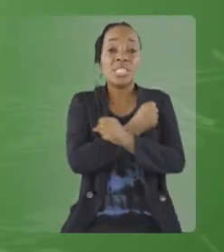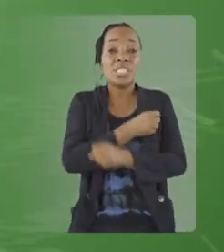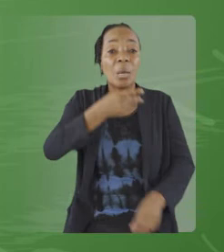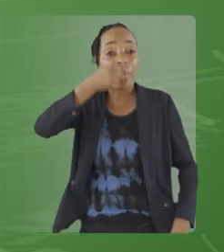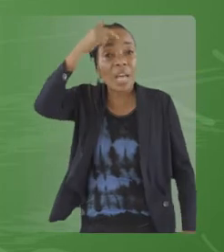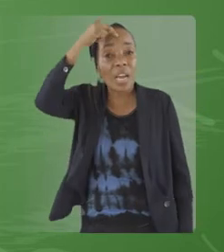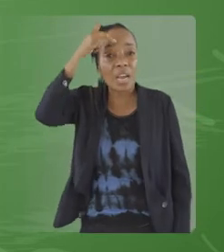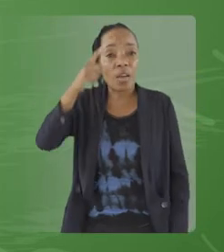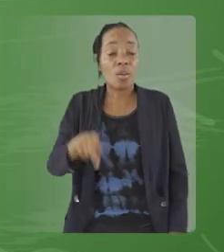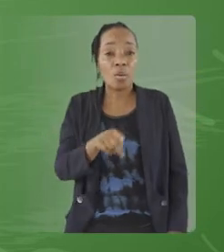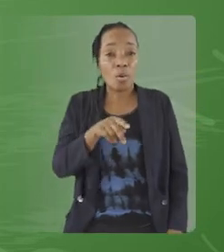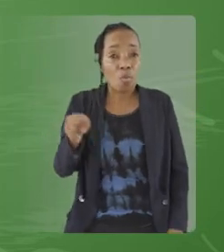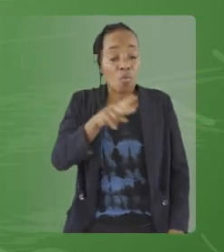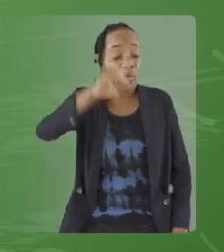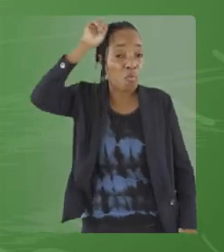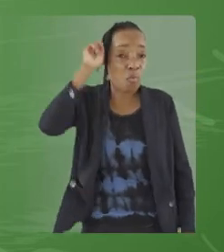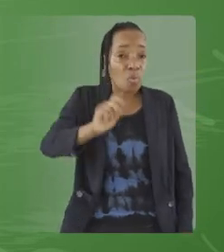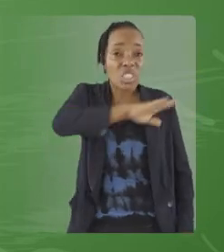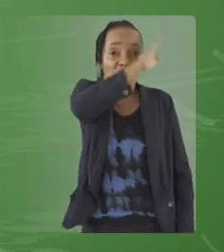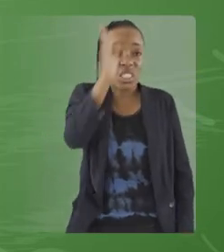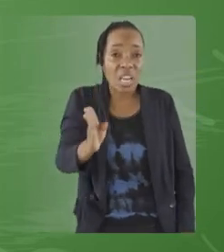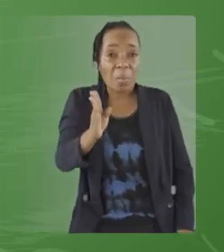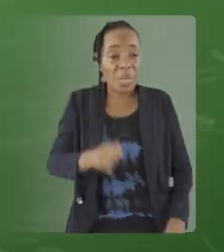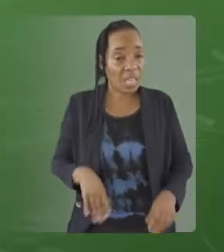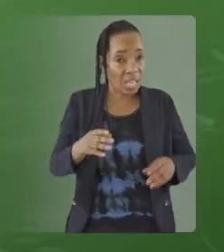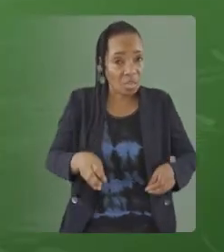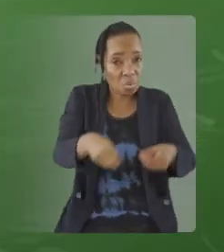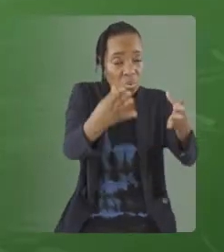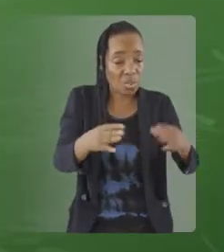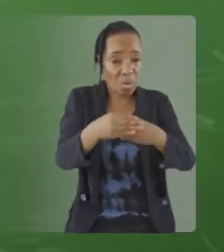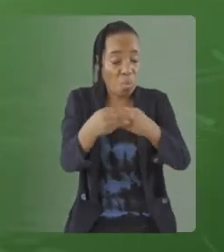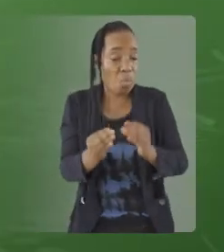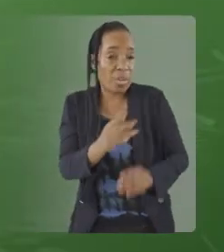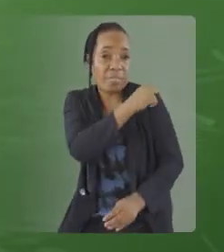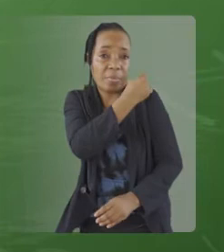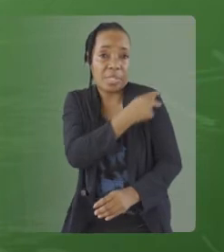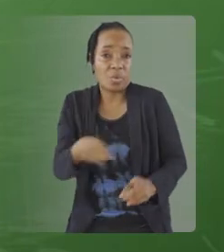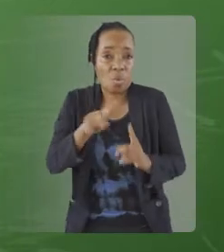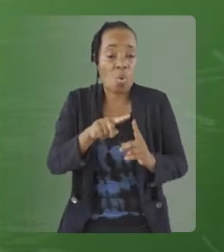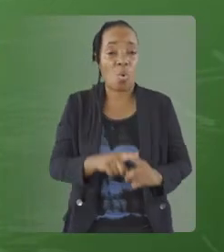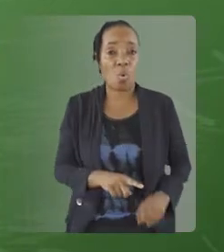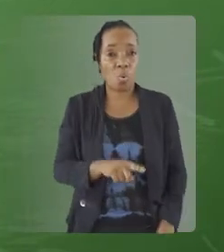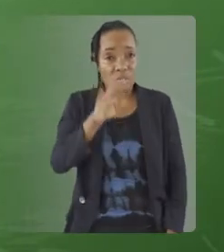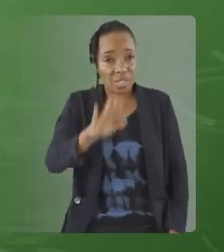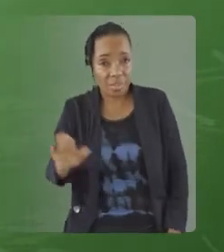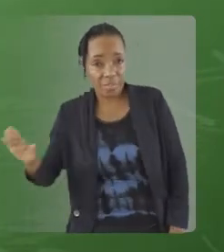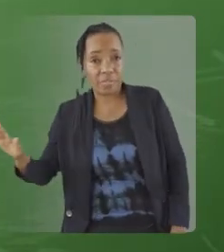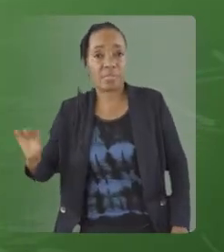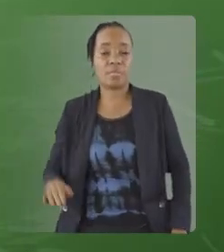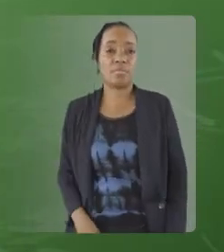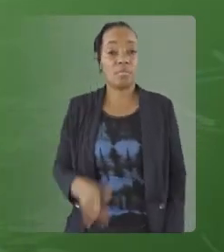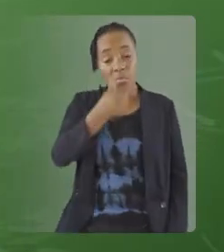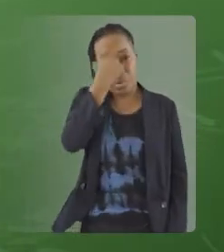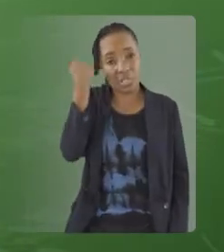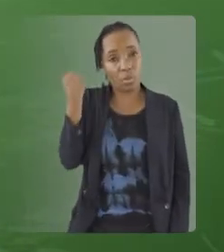jamais une boîte pharmaceutique à la portée des enfants parce qu'ils pourraient mal